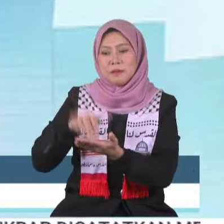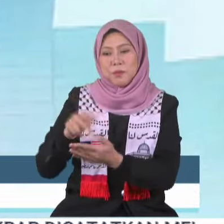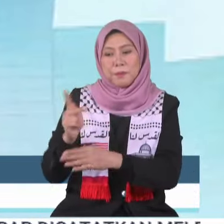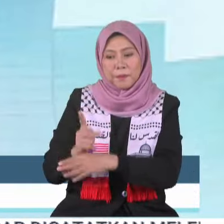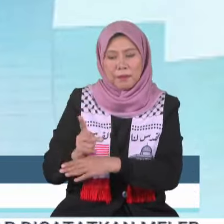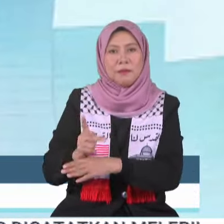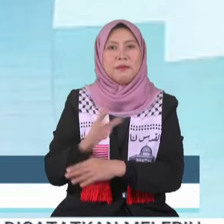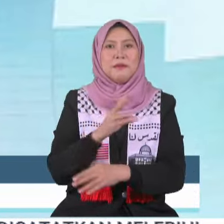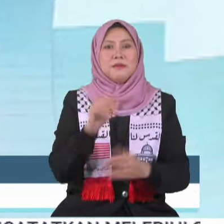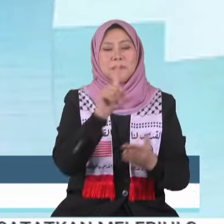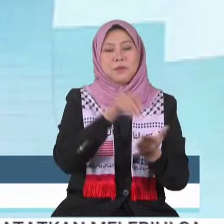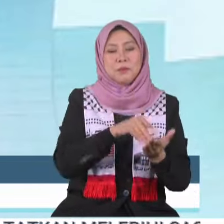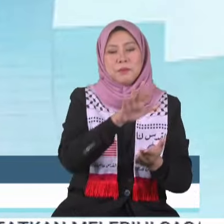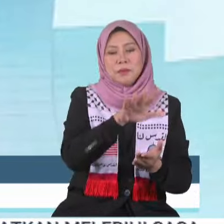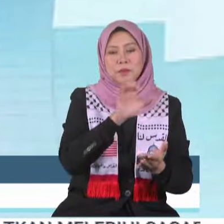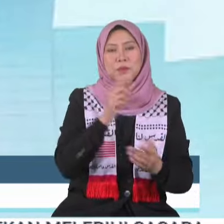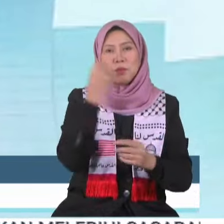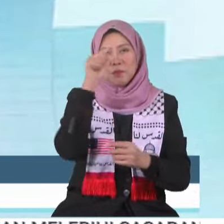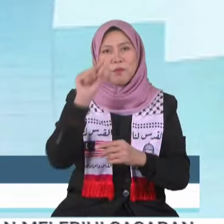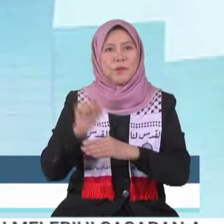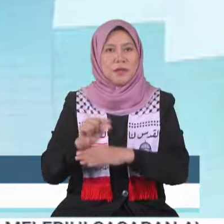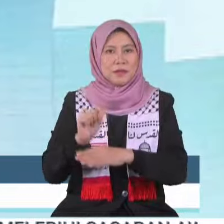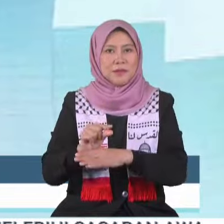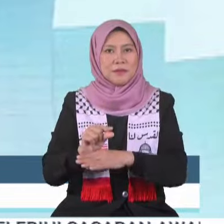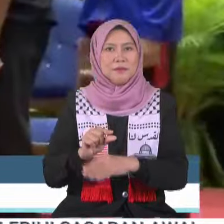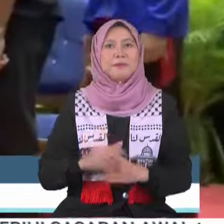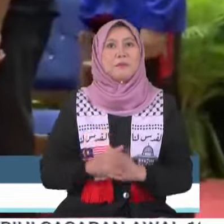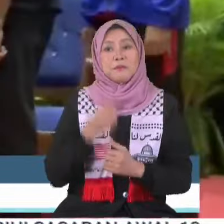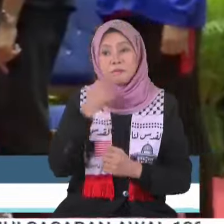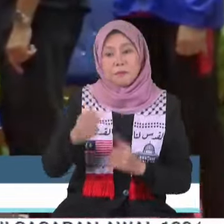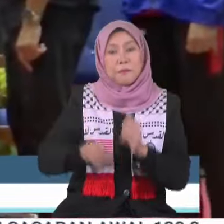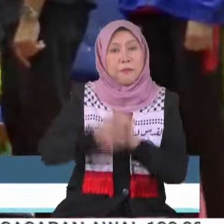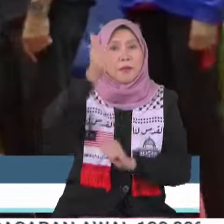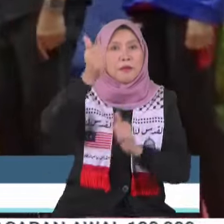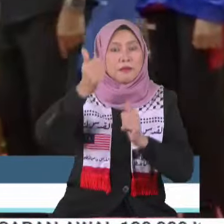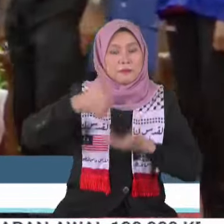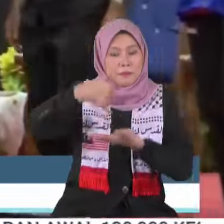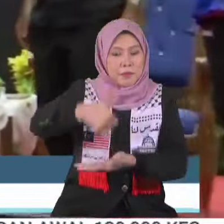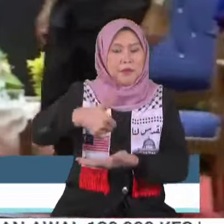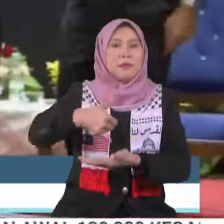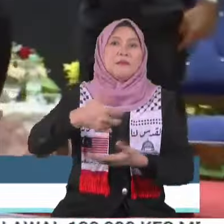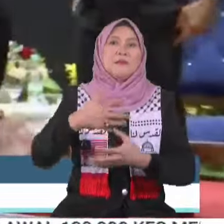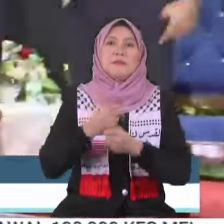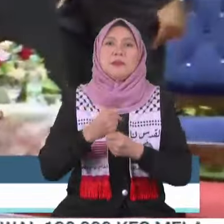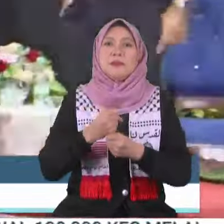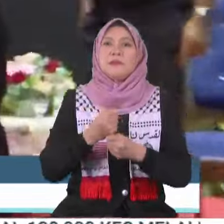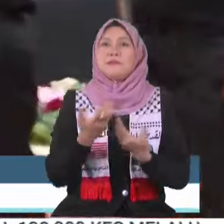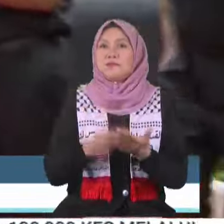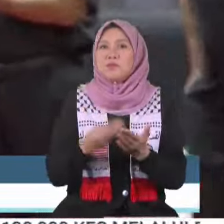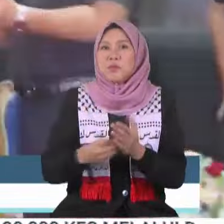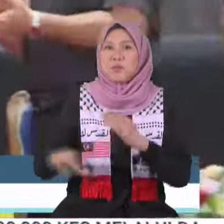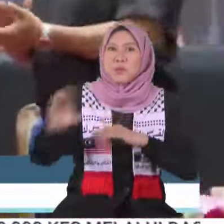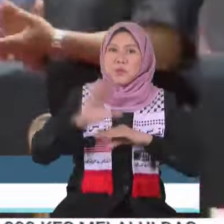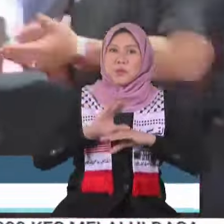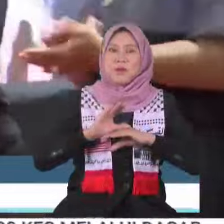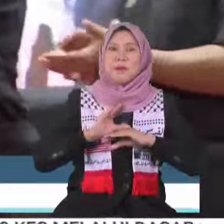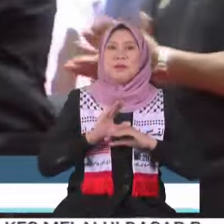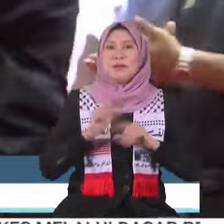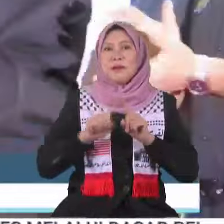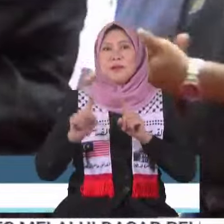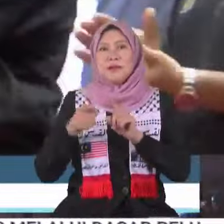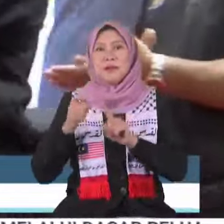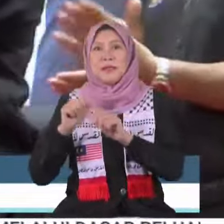dan RM1,500 untuk gangsa. Shamugam berkata pemenang pingat juga berpeluang mendapatkan insentif tambahan daripada